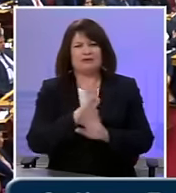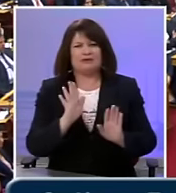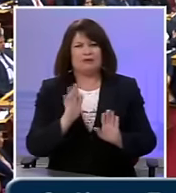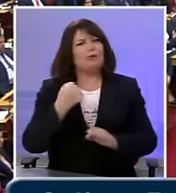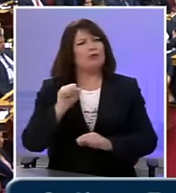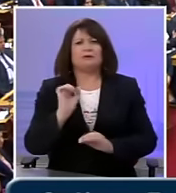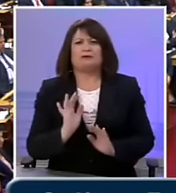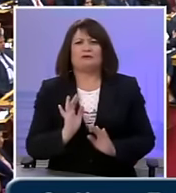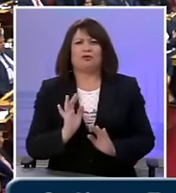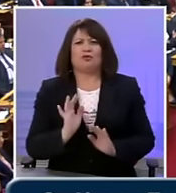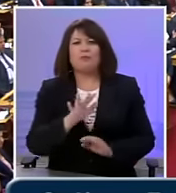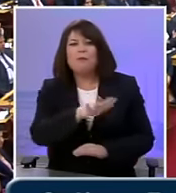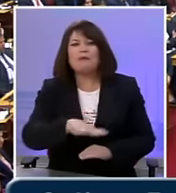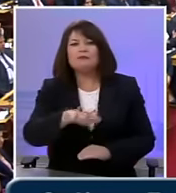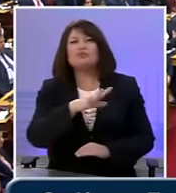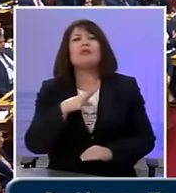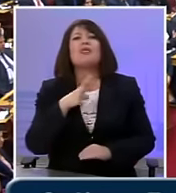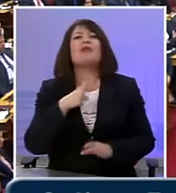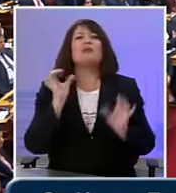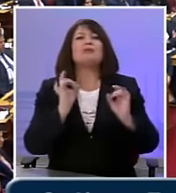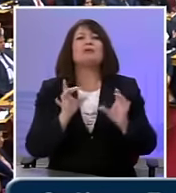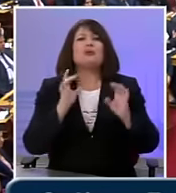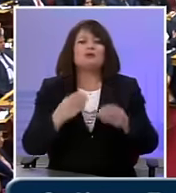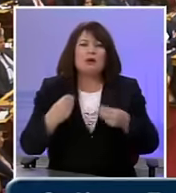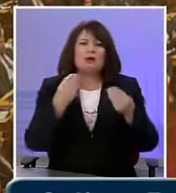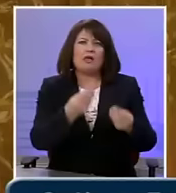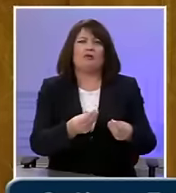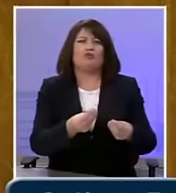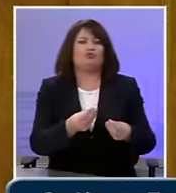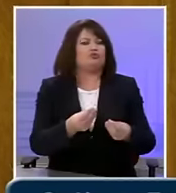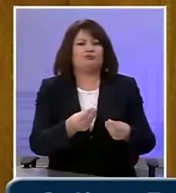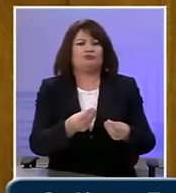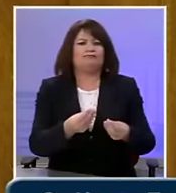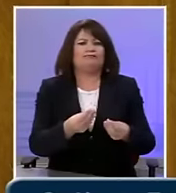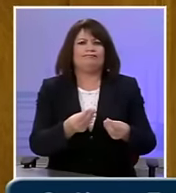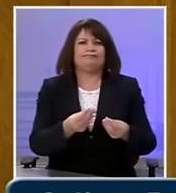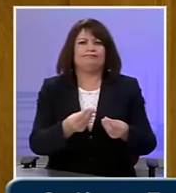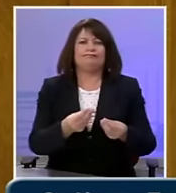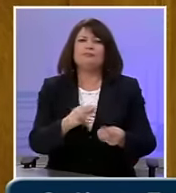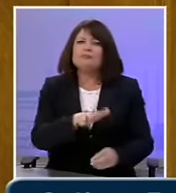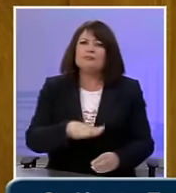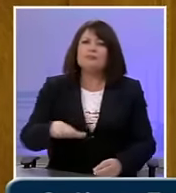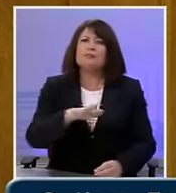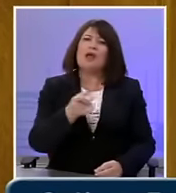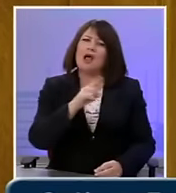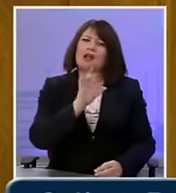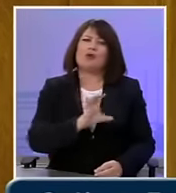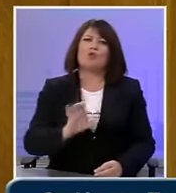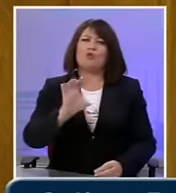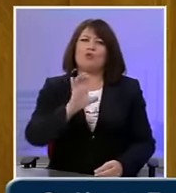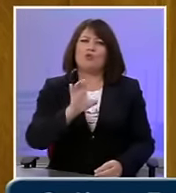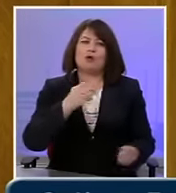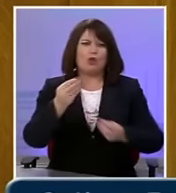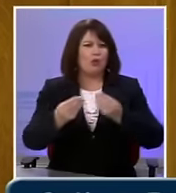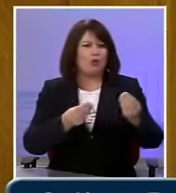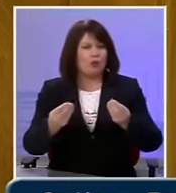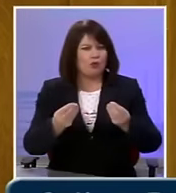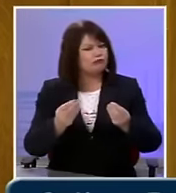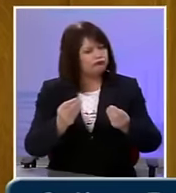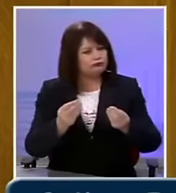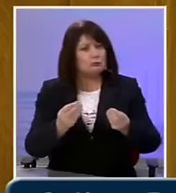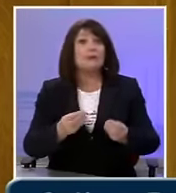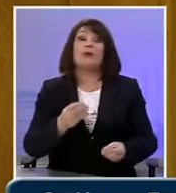συμφωνώ με αυτούς που δεν θέλουν τίποτα να δώσουν σε όλους όσοι ζουν σε διαφορετική χώρα ή με διαφορετικό τρόπο. Θα